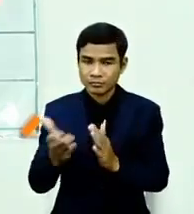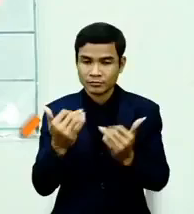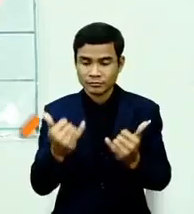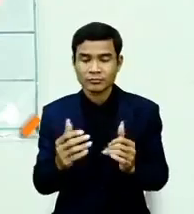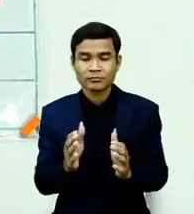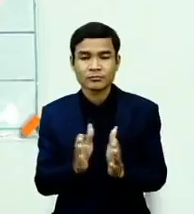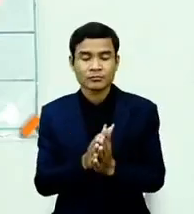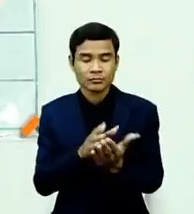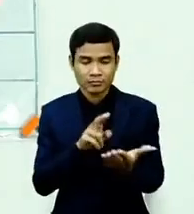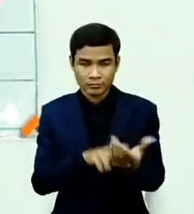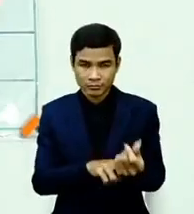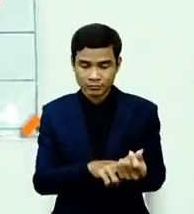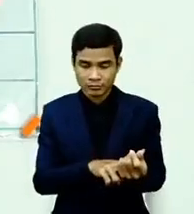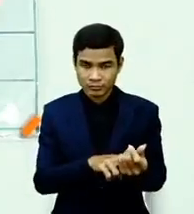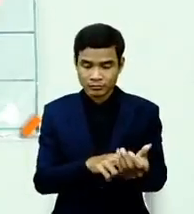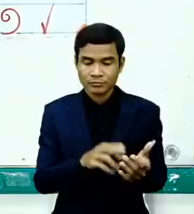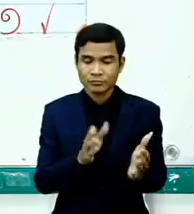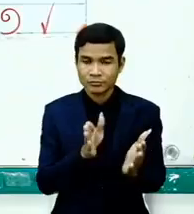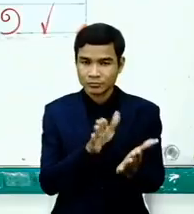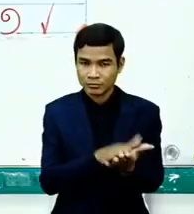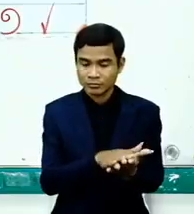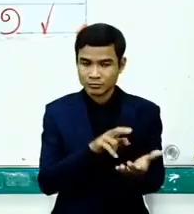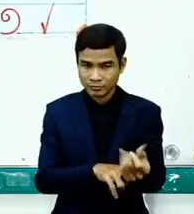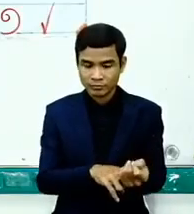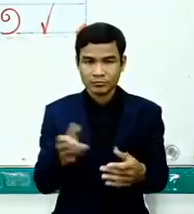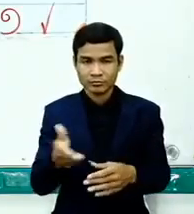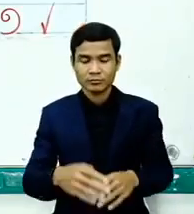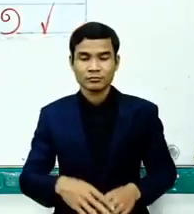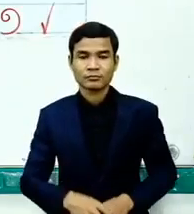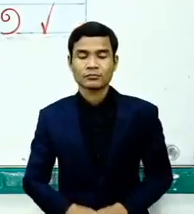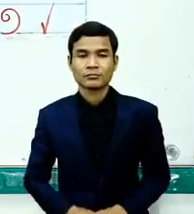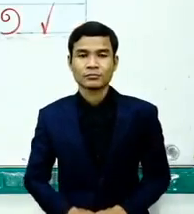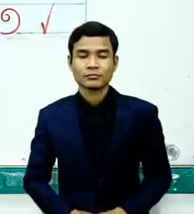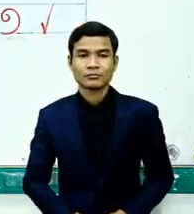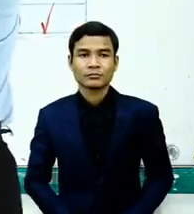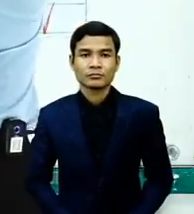សូមកូនកូនបិទសៀវភៅទុកទៅចា